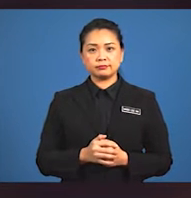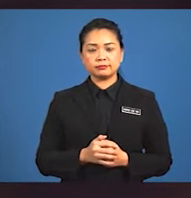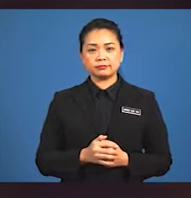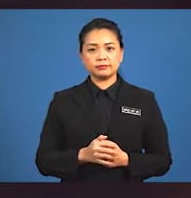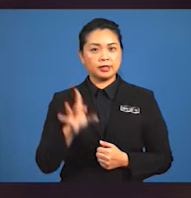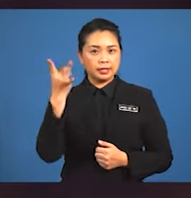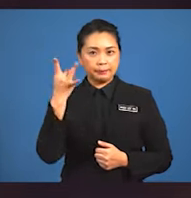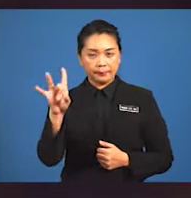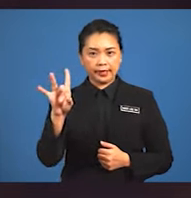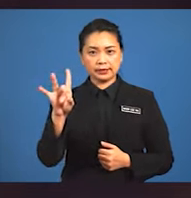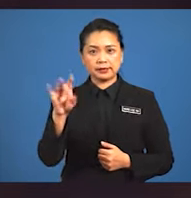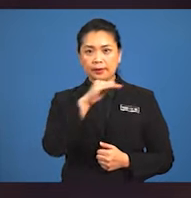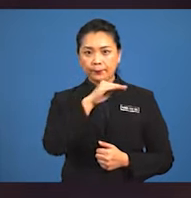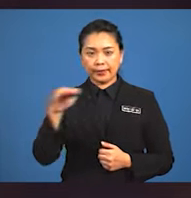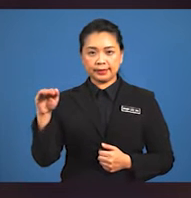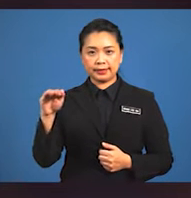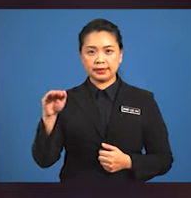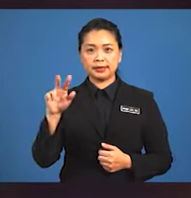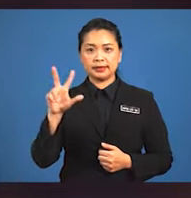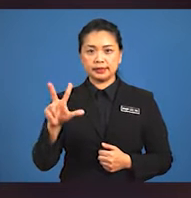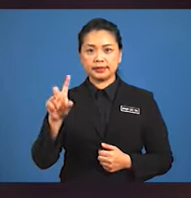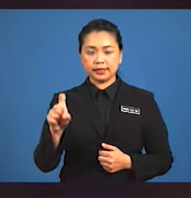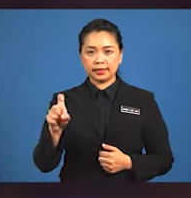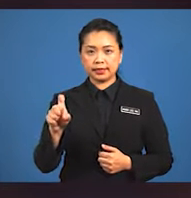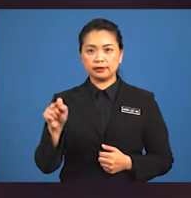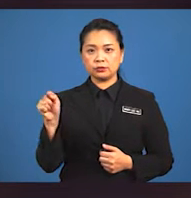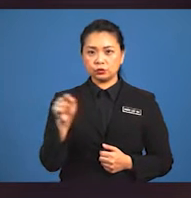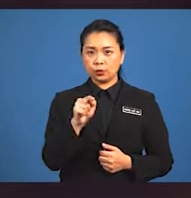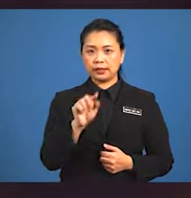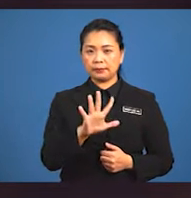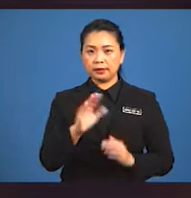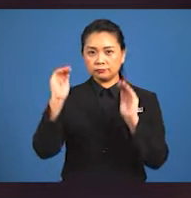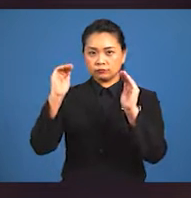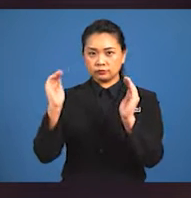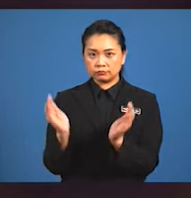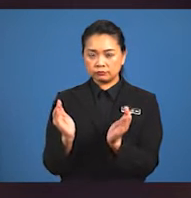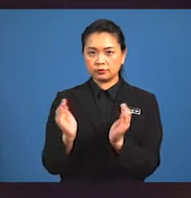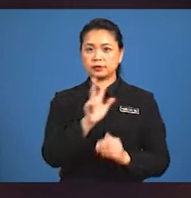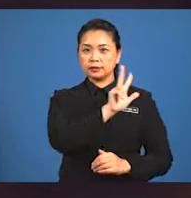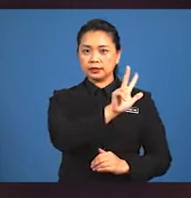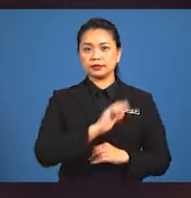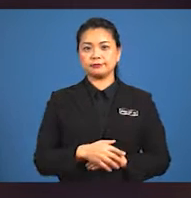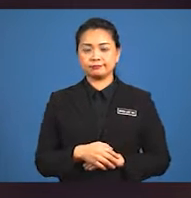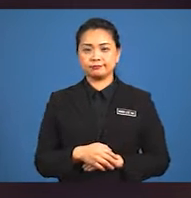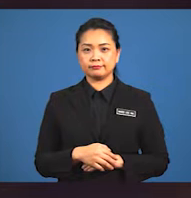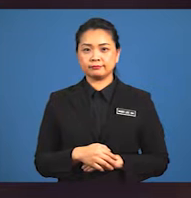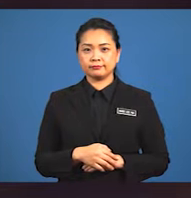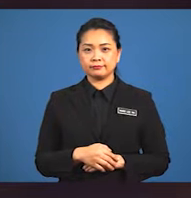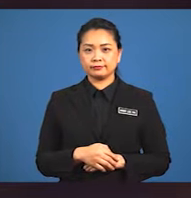adalah 18 bahagi 3x tolak 5 kuasa